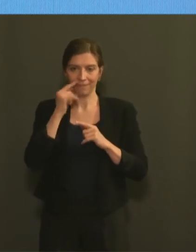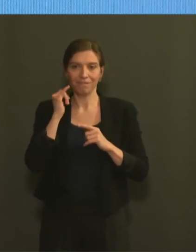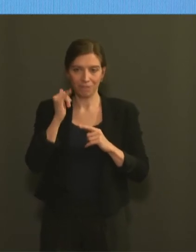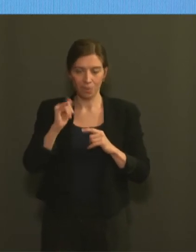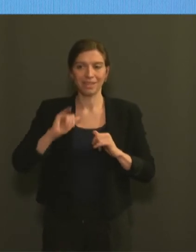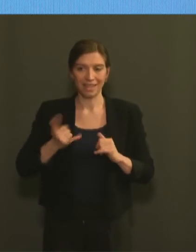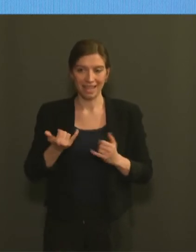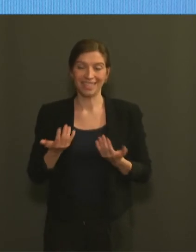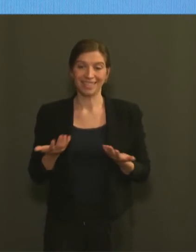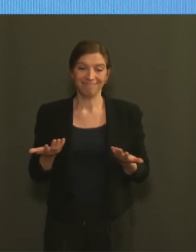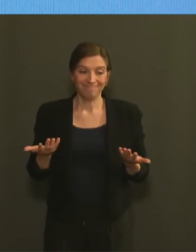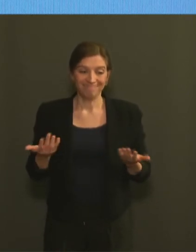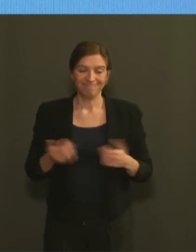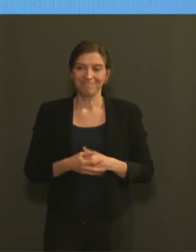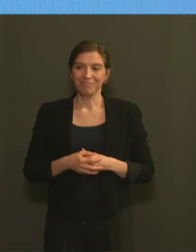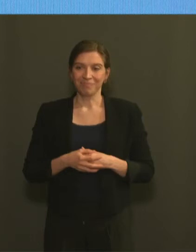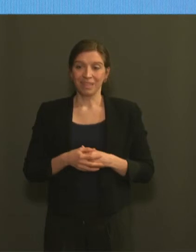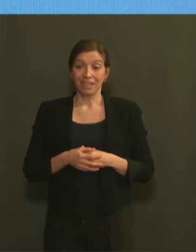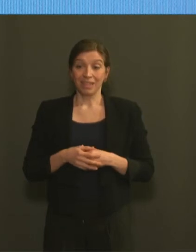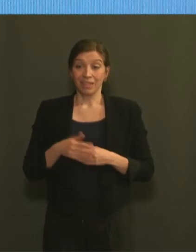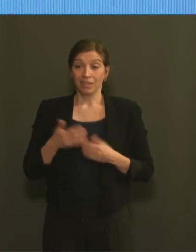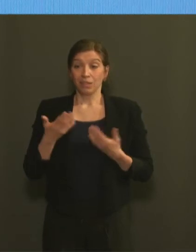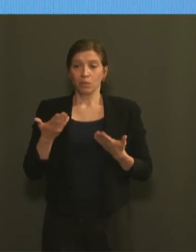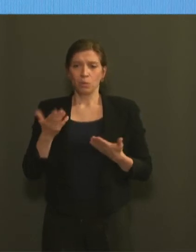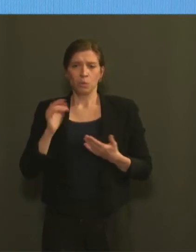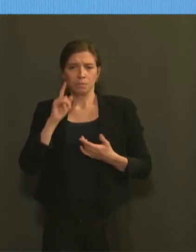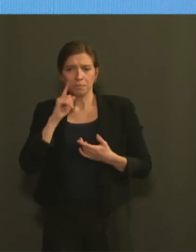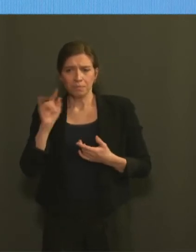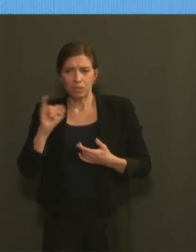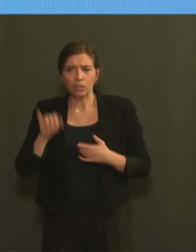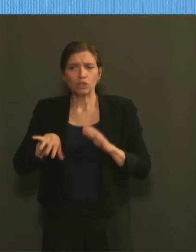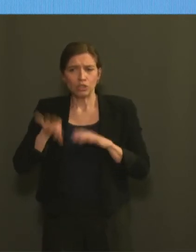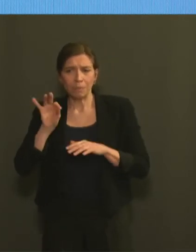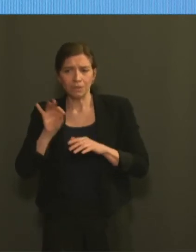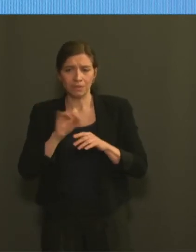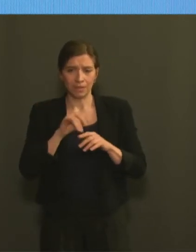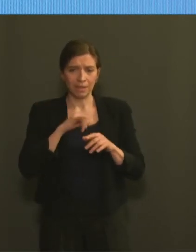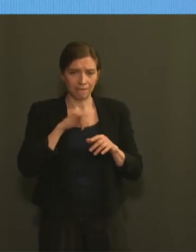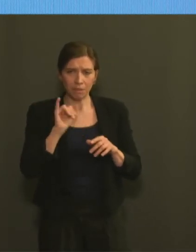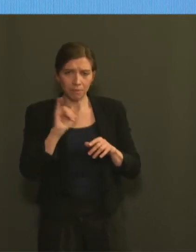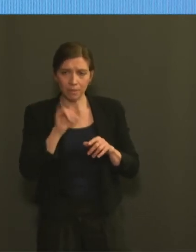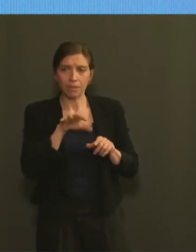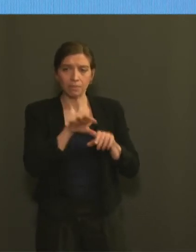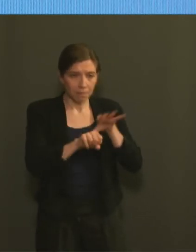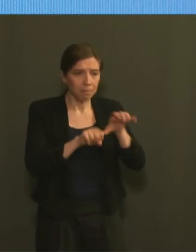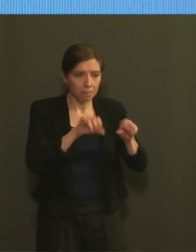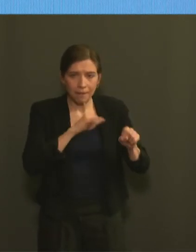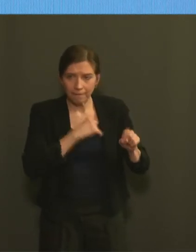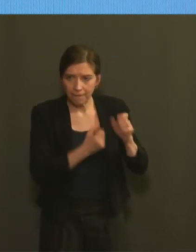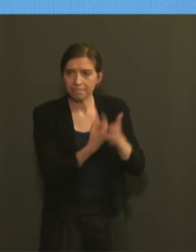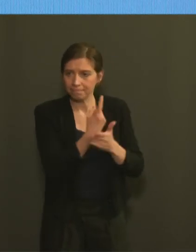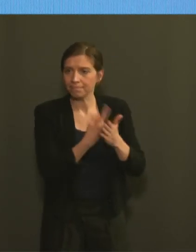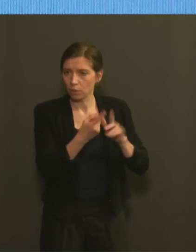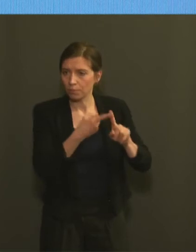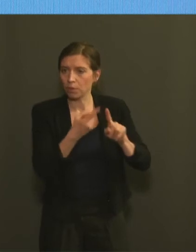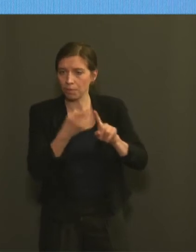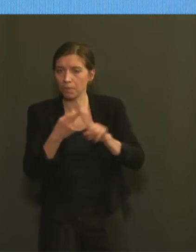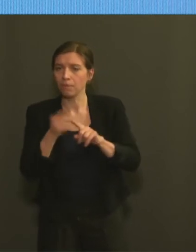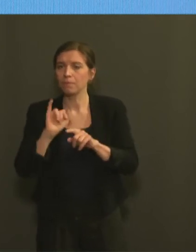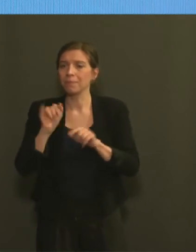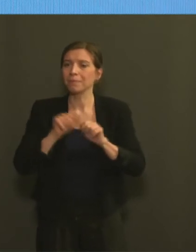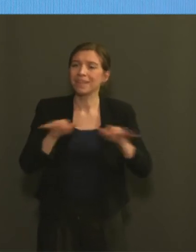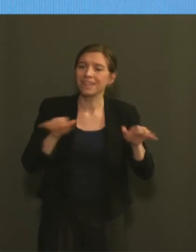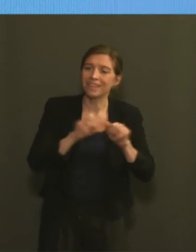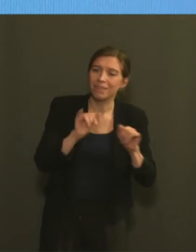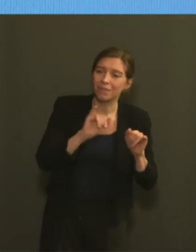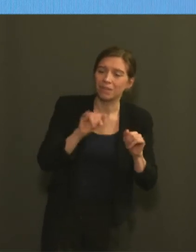sont il est chaud en date butoir le 30 avril de 10 ans de rendre en magasin que monoprix publicité in de vitesse car